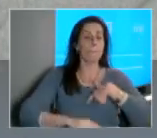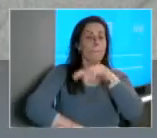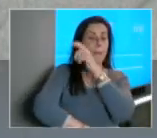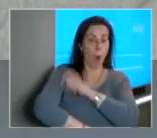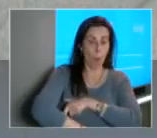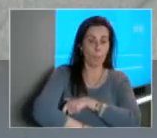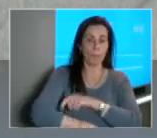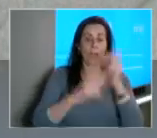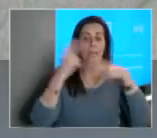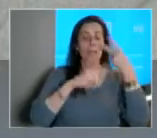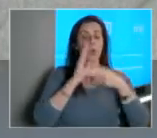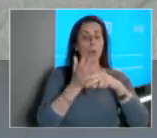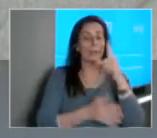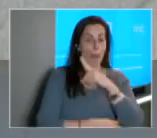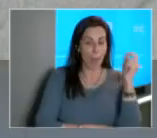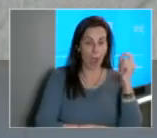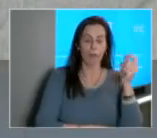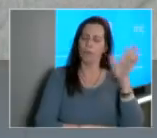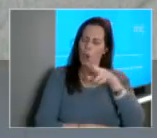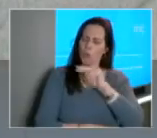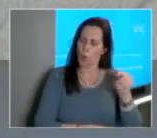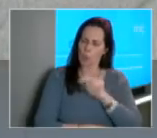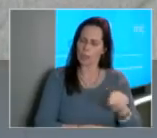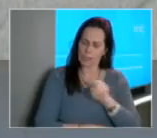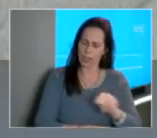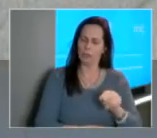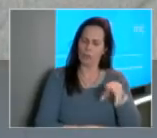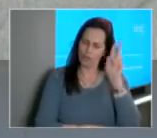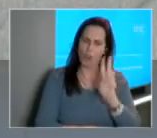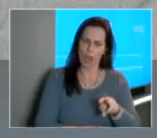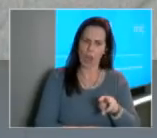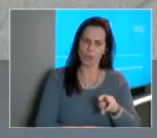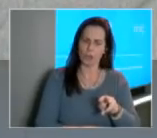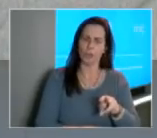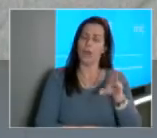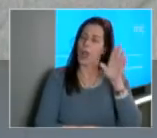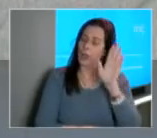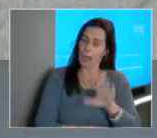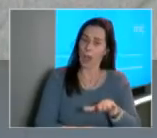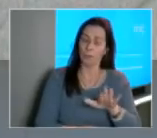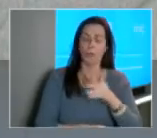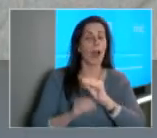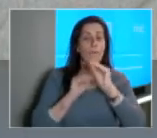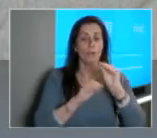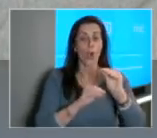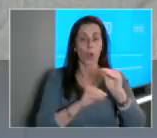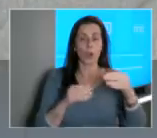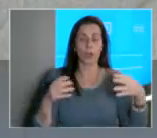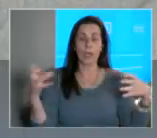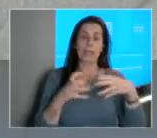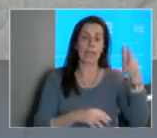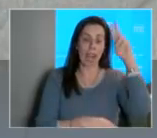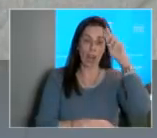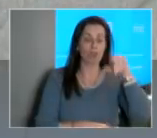של האום על עסקת המאה, ובעוד נושאים אקטואליים שעל הפרק. בין השאר נדלג אולי גם לסיעת